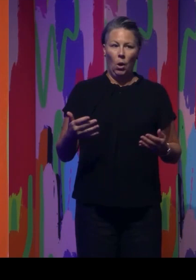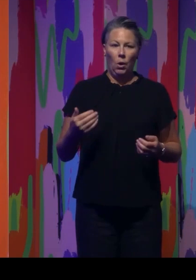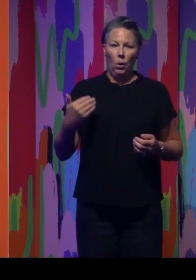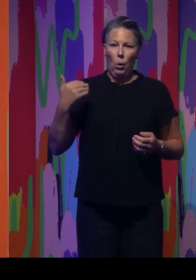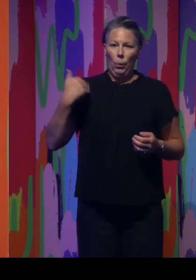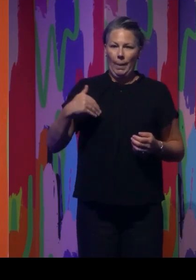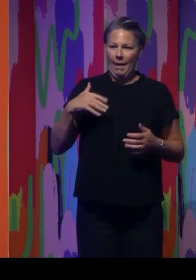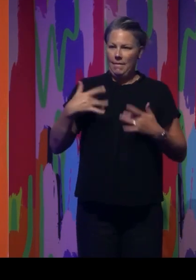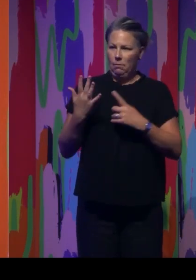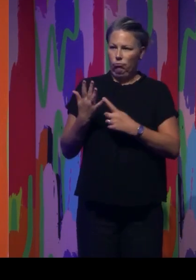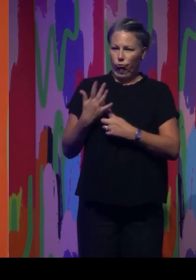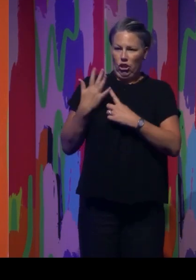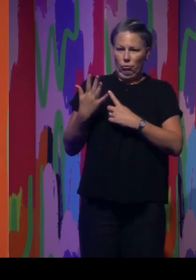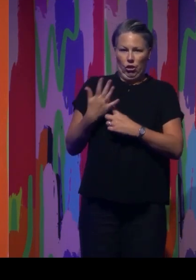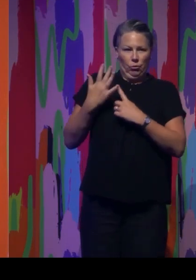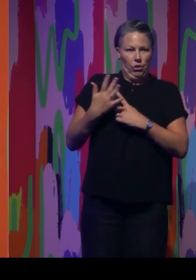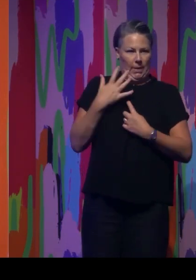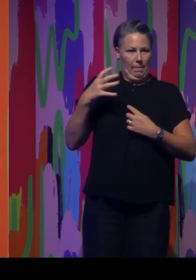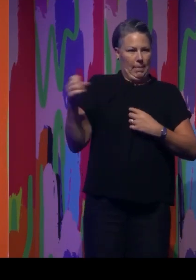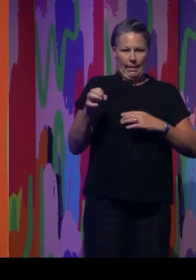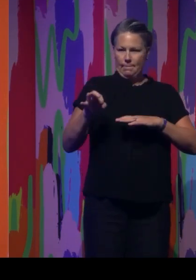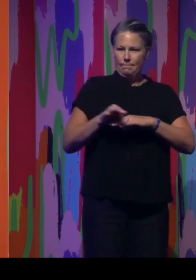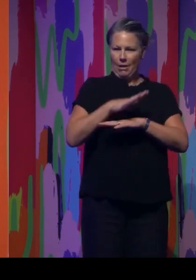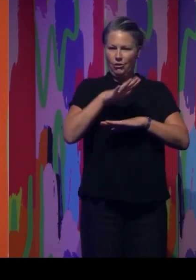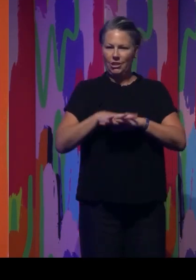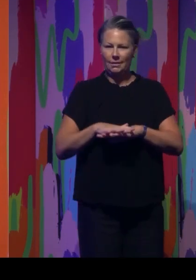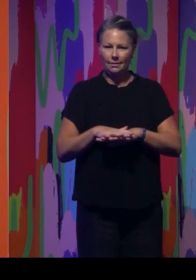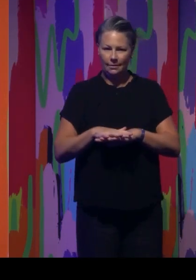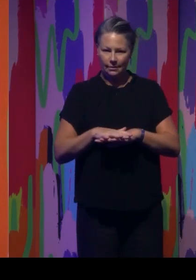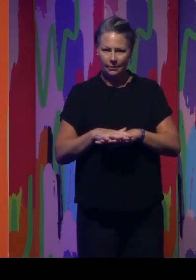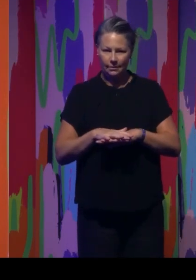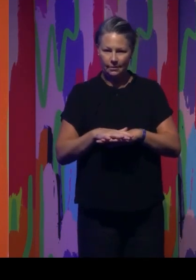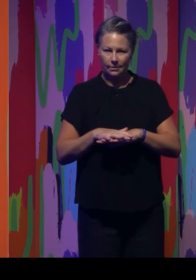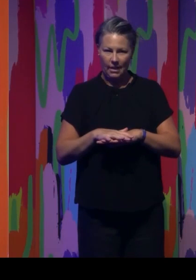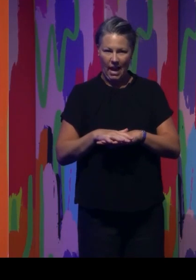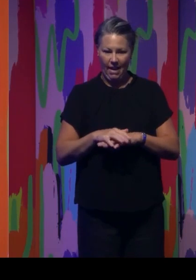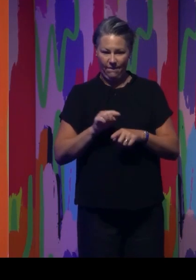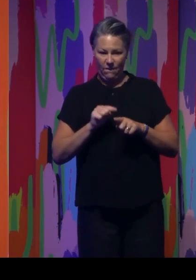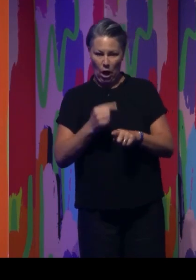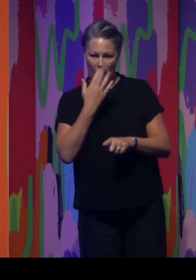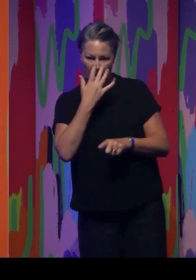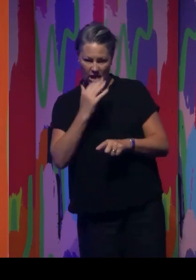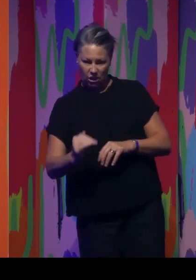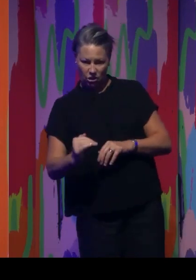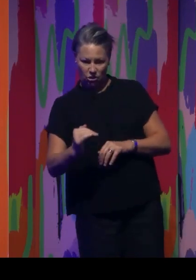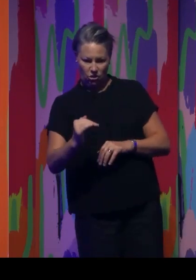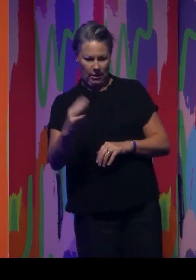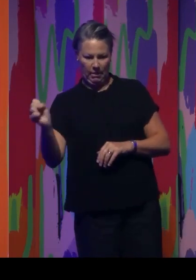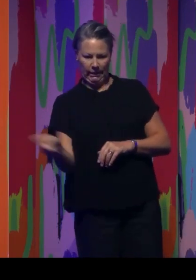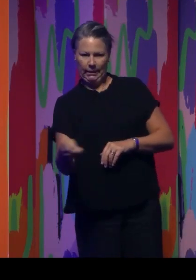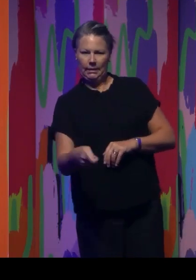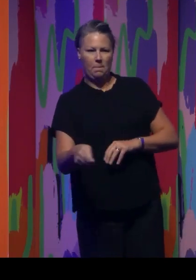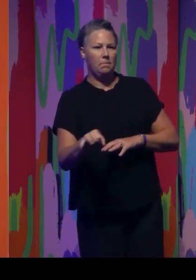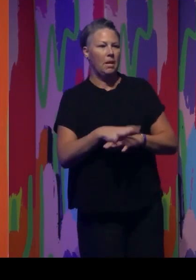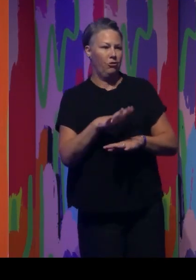get pressured to have marriage in certain age. এবং ফোর্সড